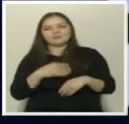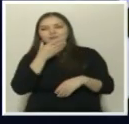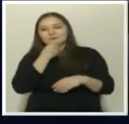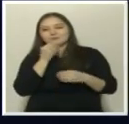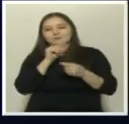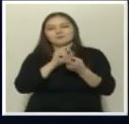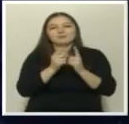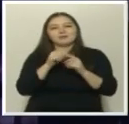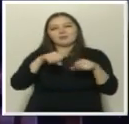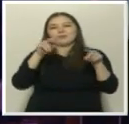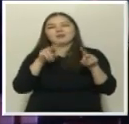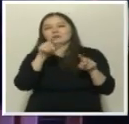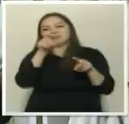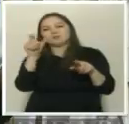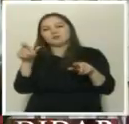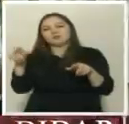рассказали специалисты